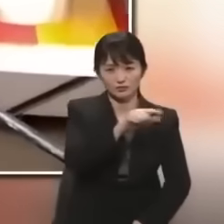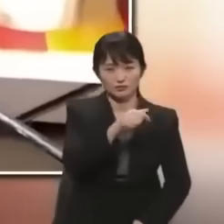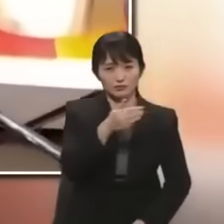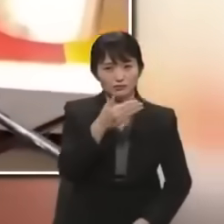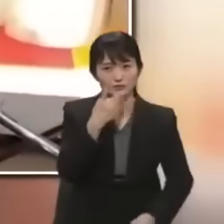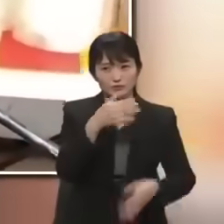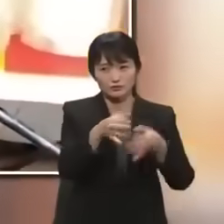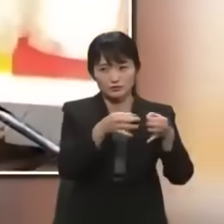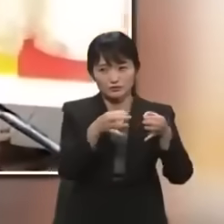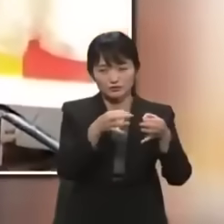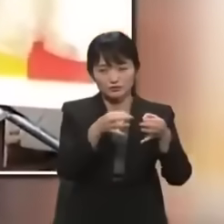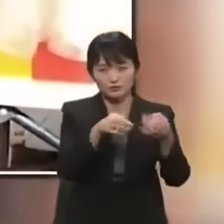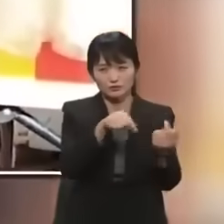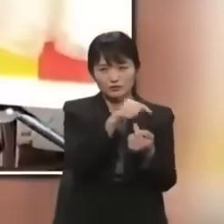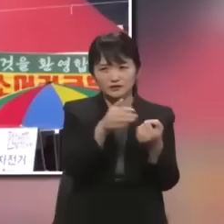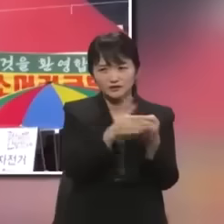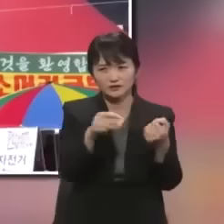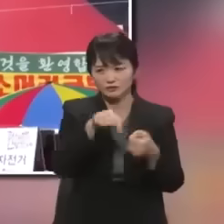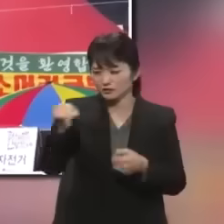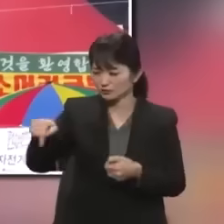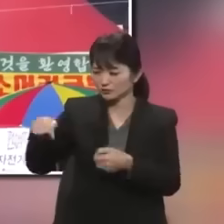때 들음